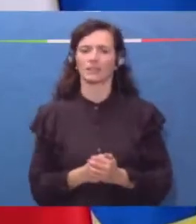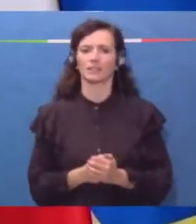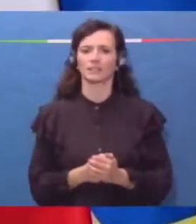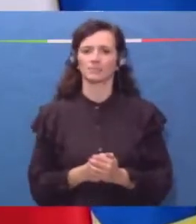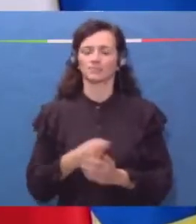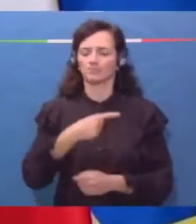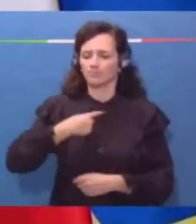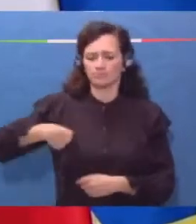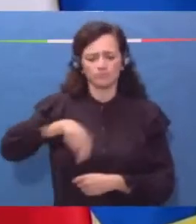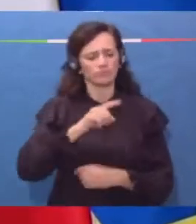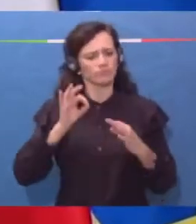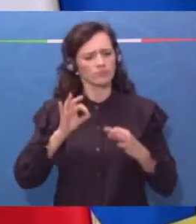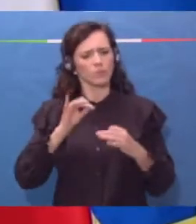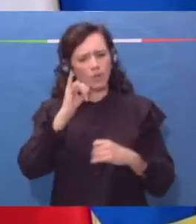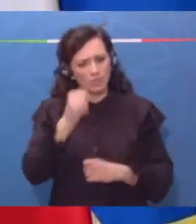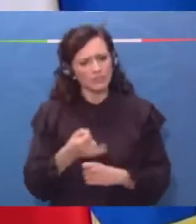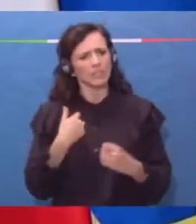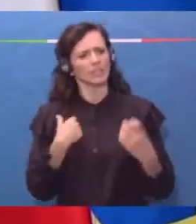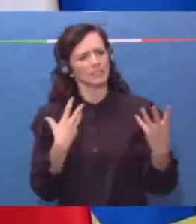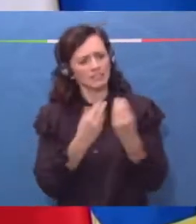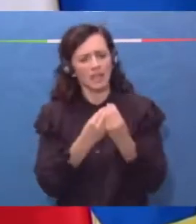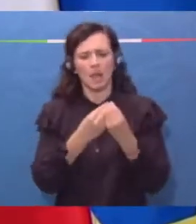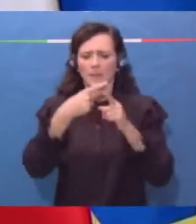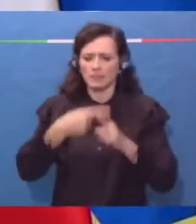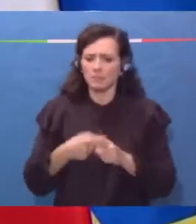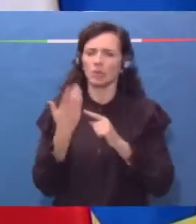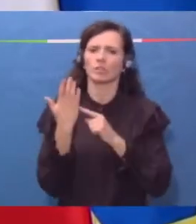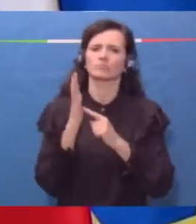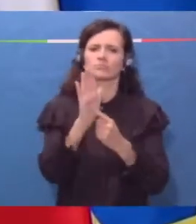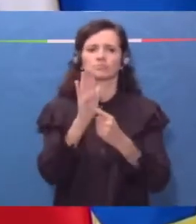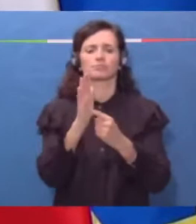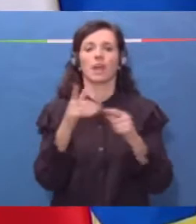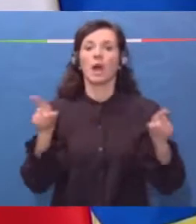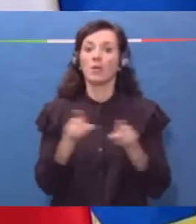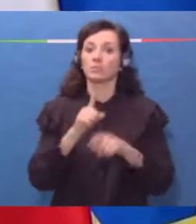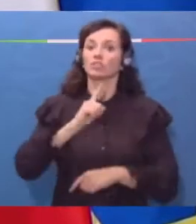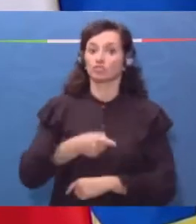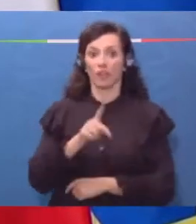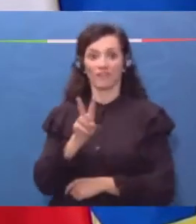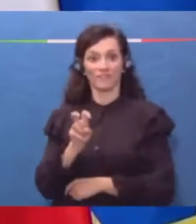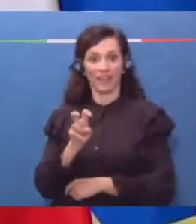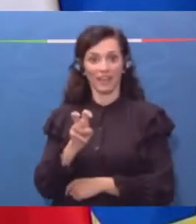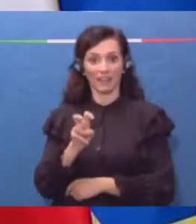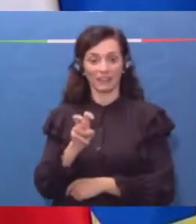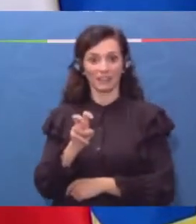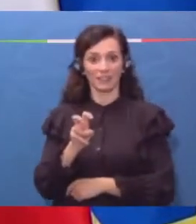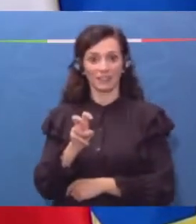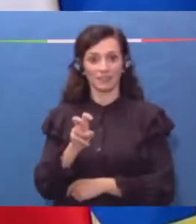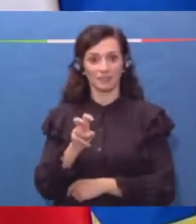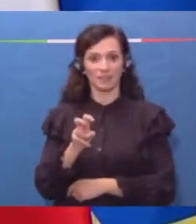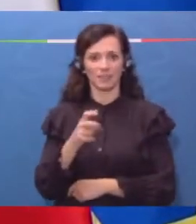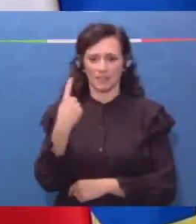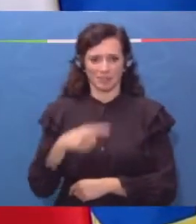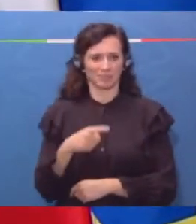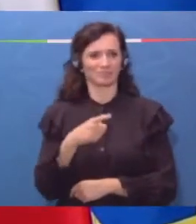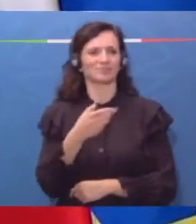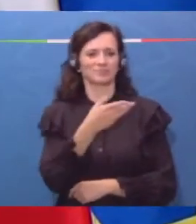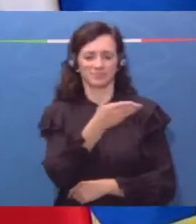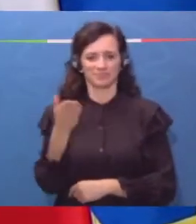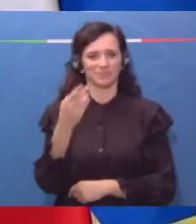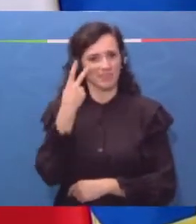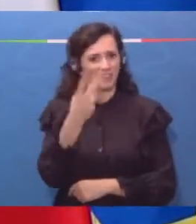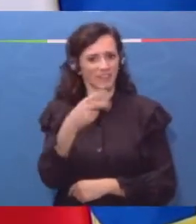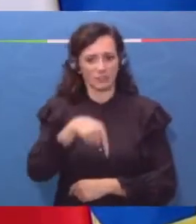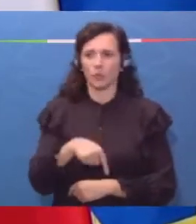Testimoniamo tutte queste convergenze anche durante il G20, anche quello che avete presieduto in sede